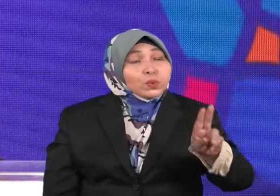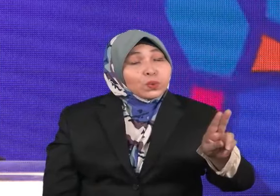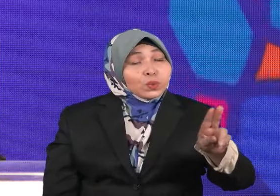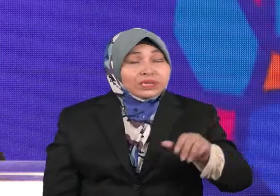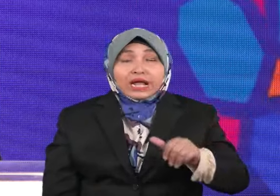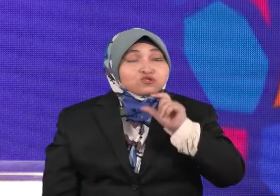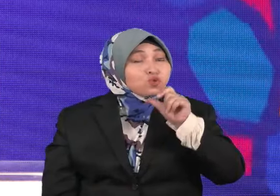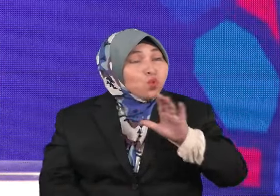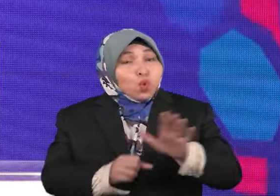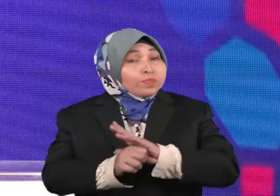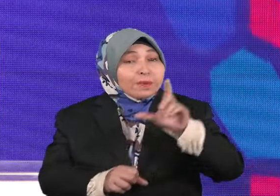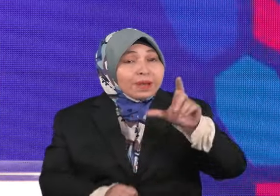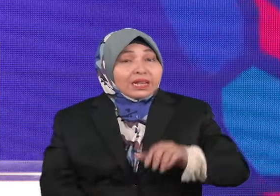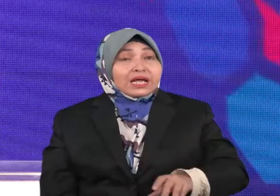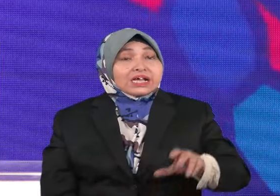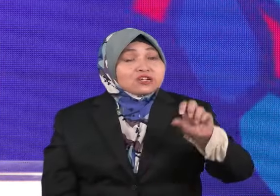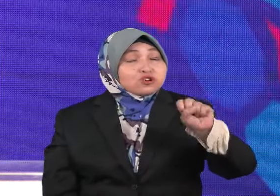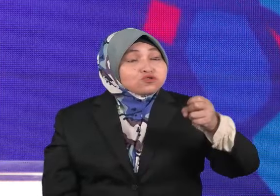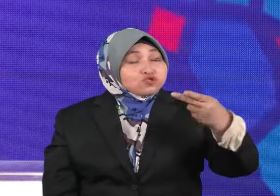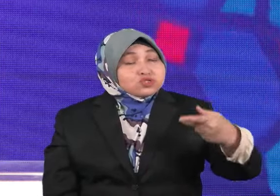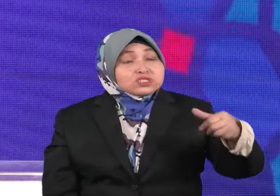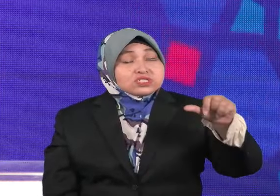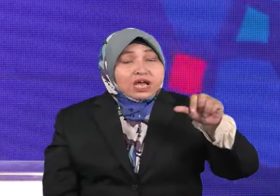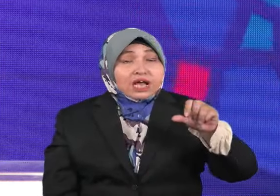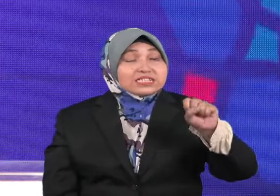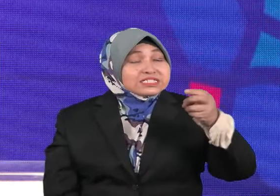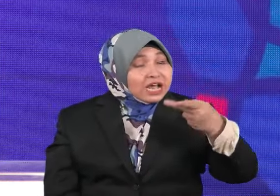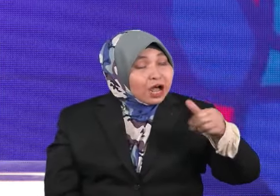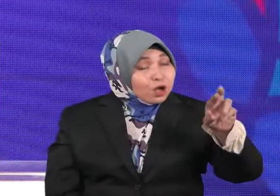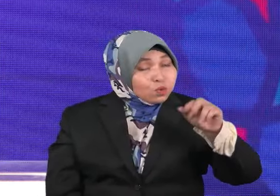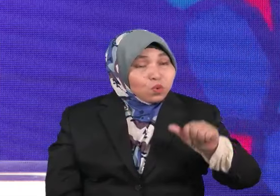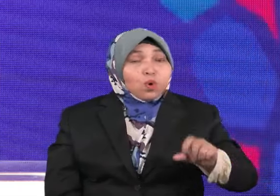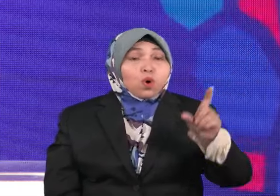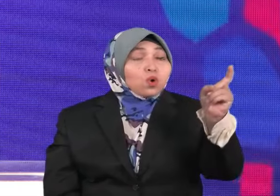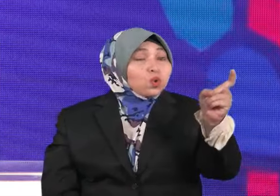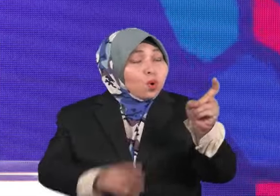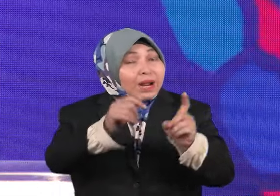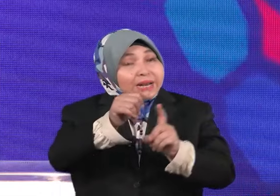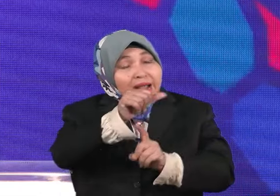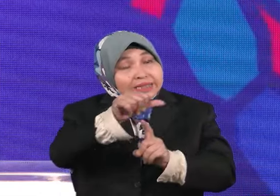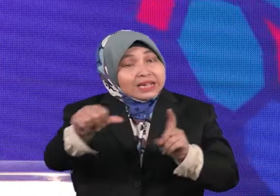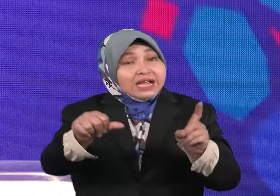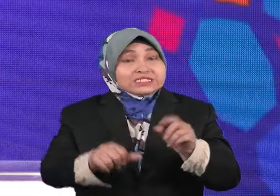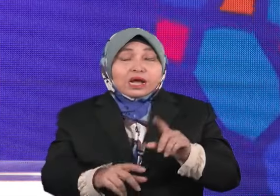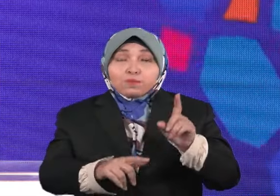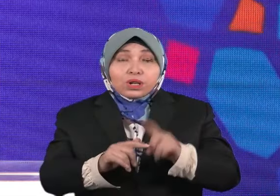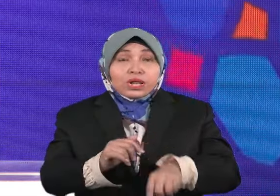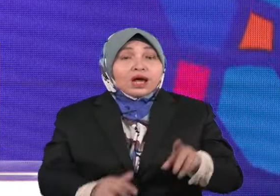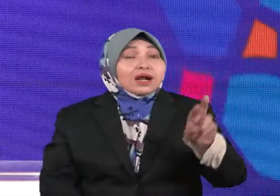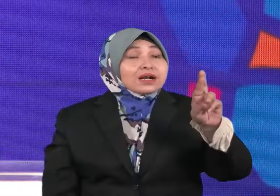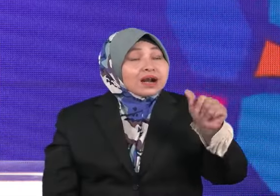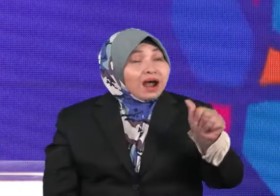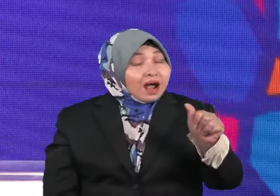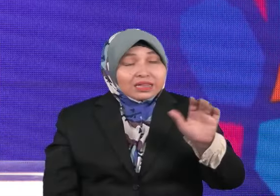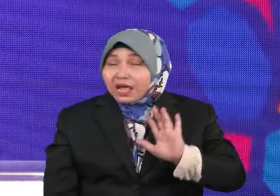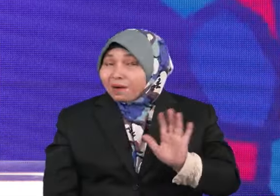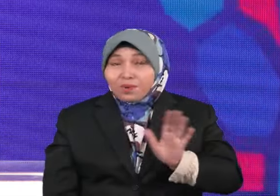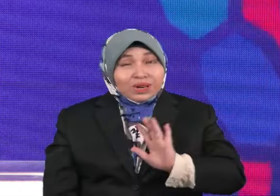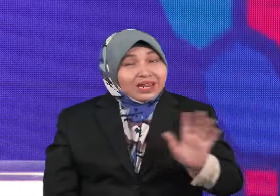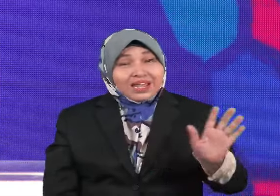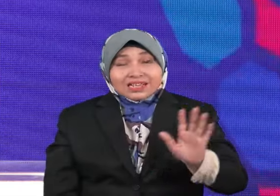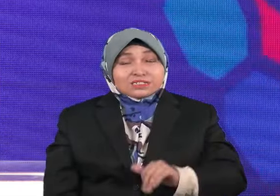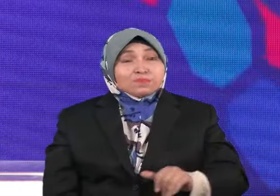tebal. Syahru, Syahru. Kemudian Ra bari atas, Ra, tak boleh kita sebut Ra. Syahru